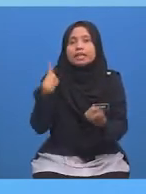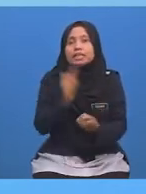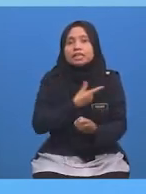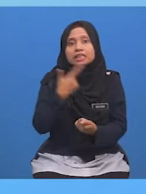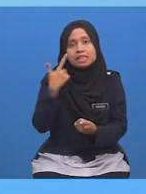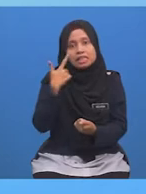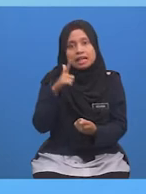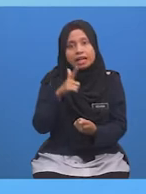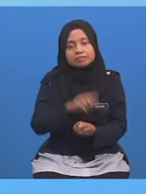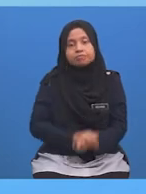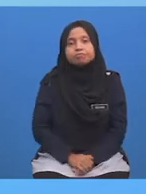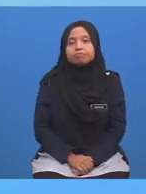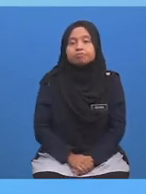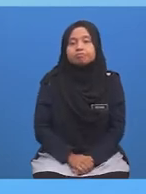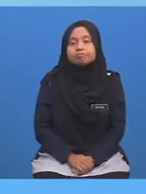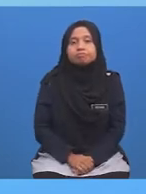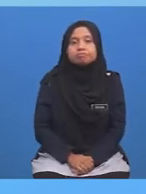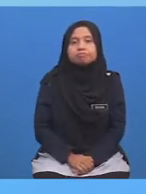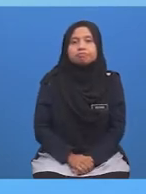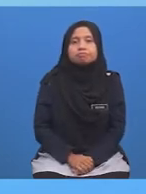Mari kita lihat slide ini.